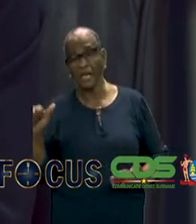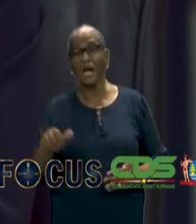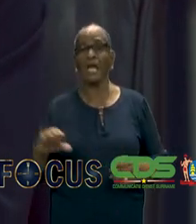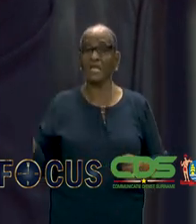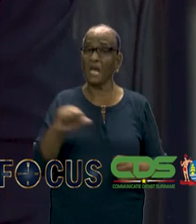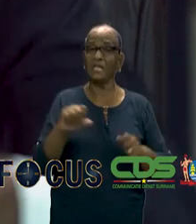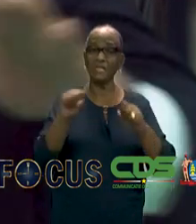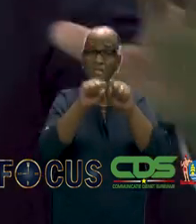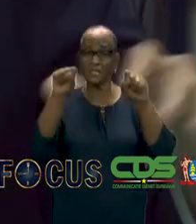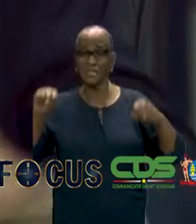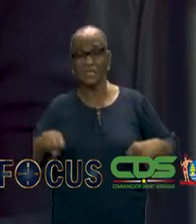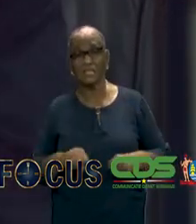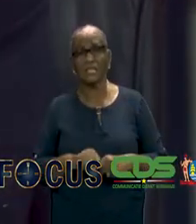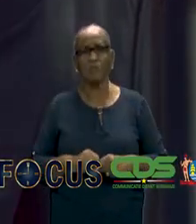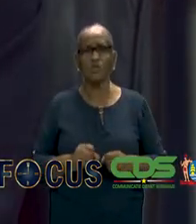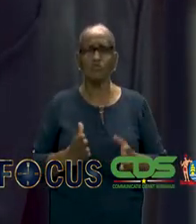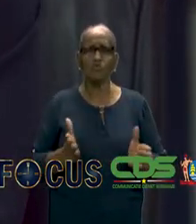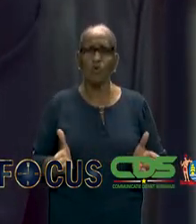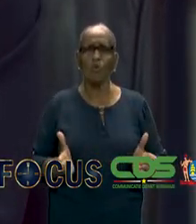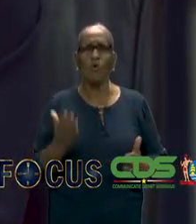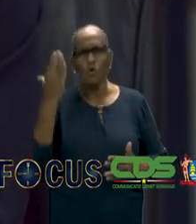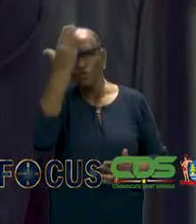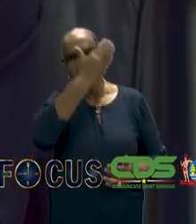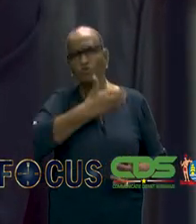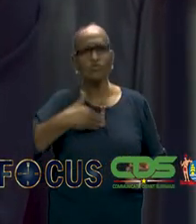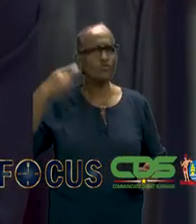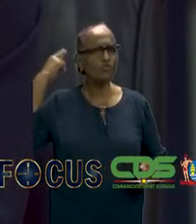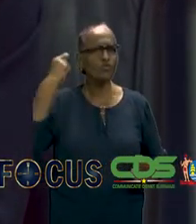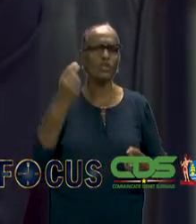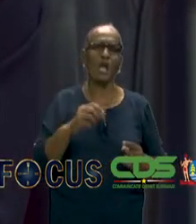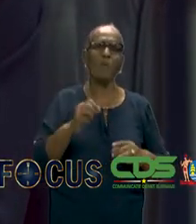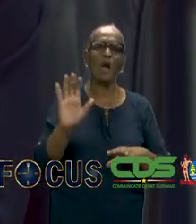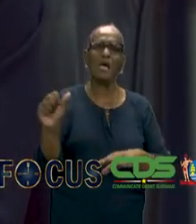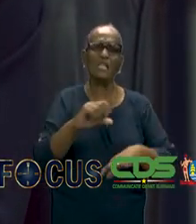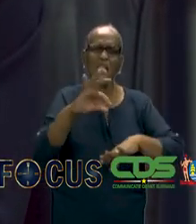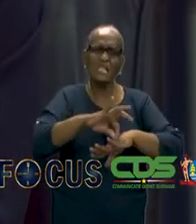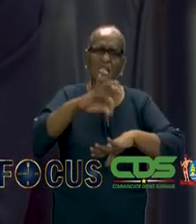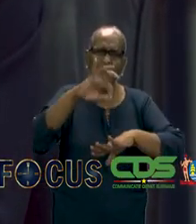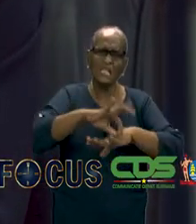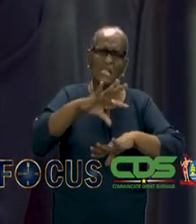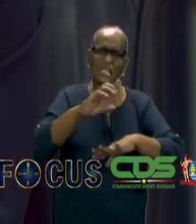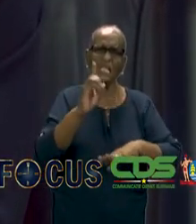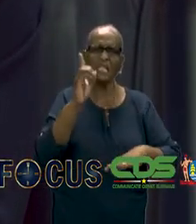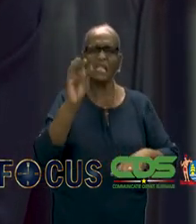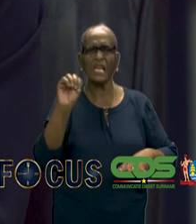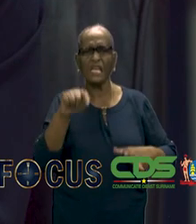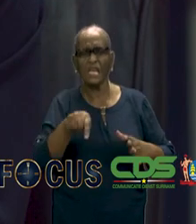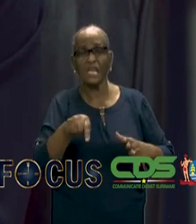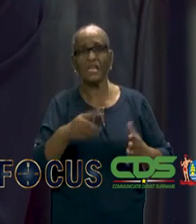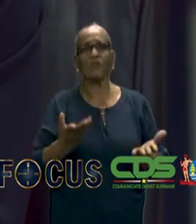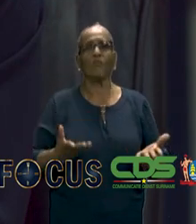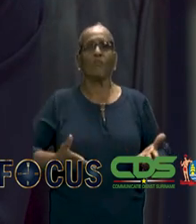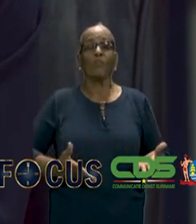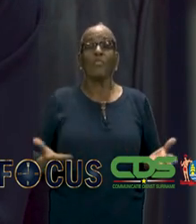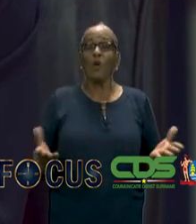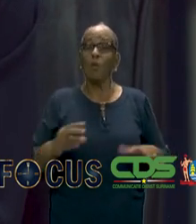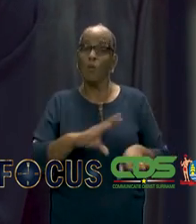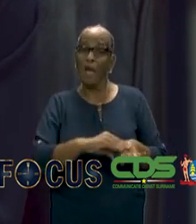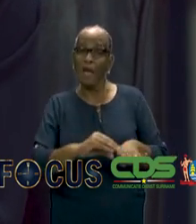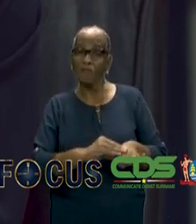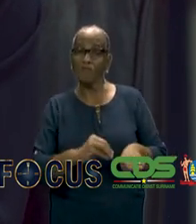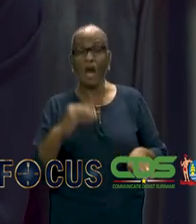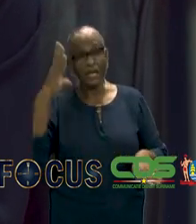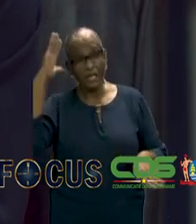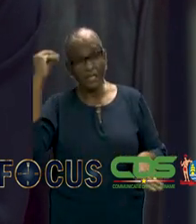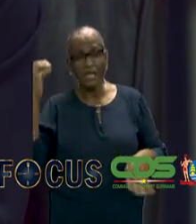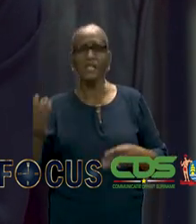Systems, dus een mapping eigenlijk van Suriname over de dengue, aanwezigheid van dengue, is er ervaring mee gedeeld met ons, die